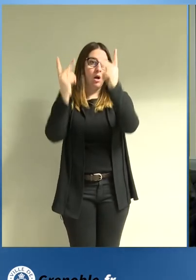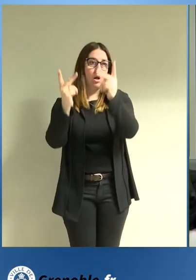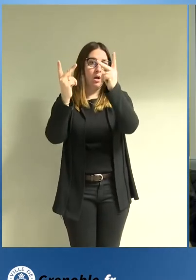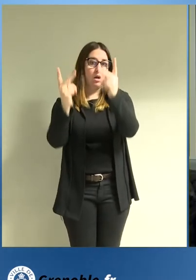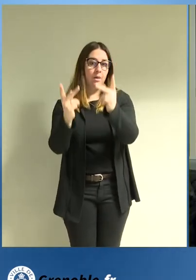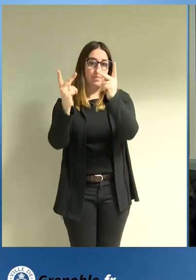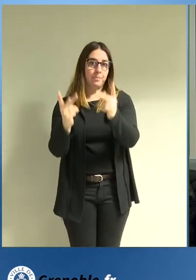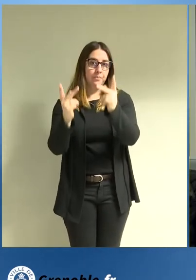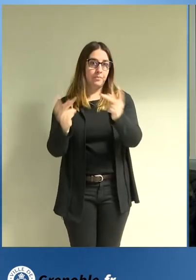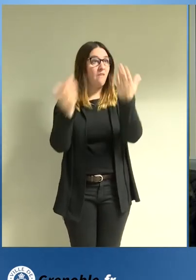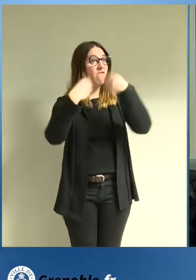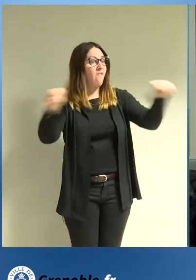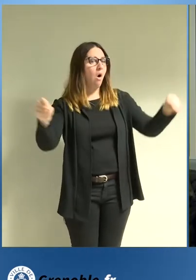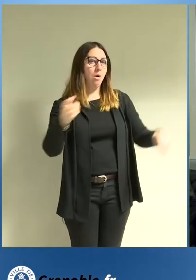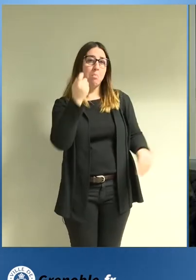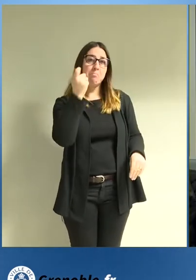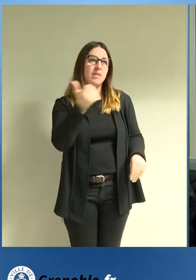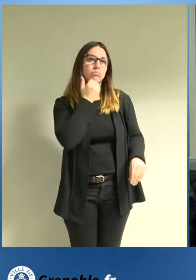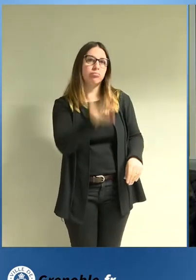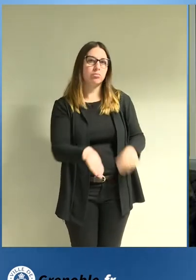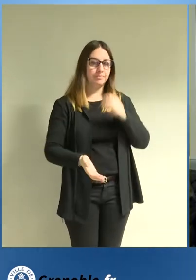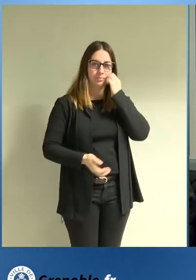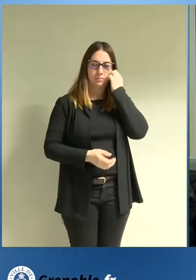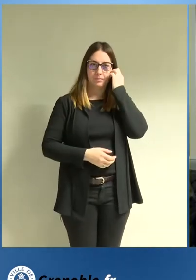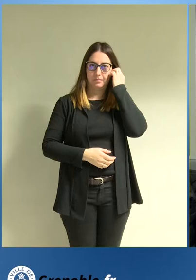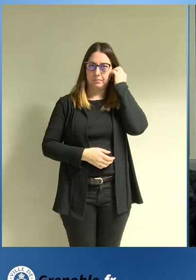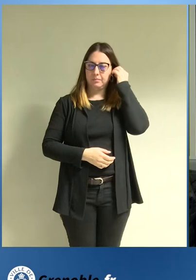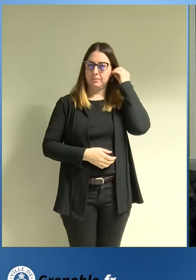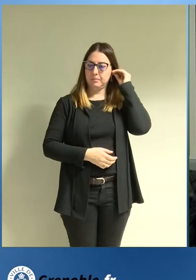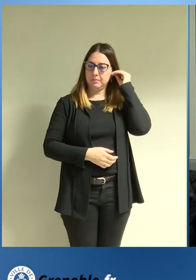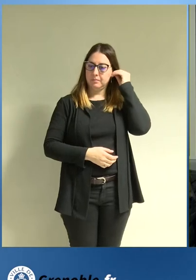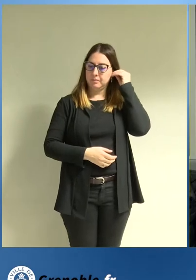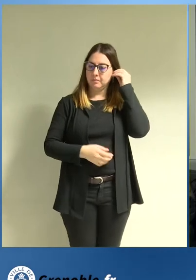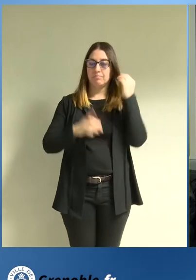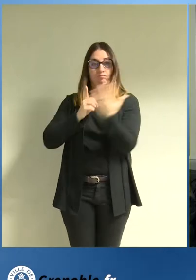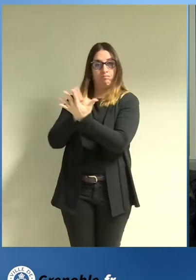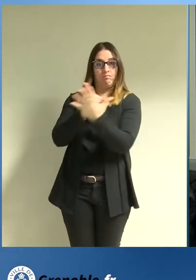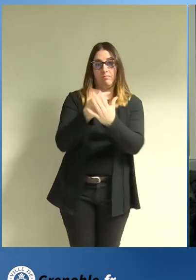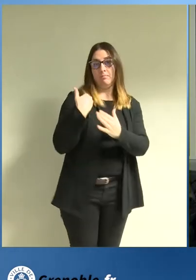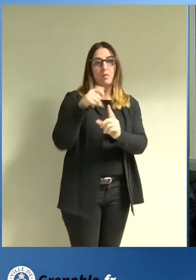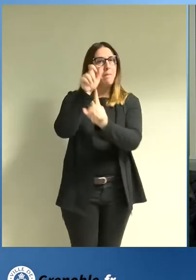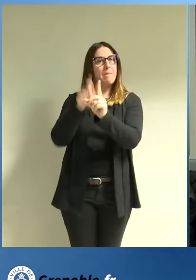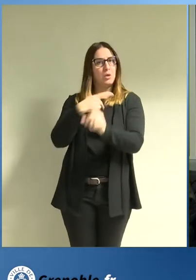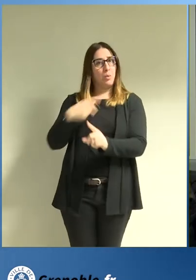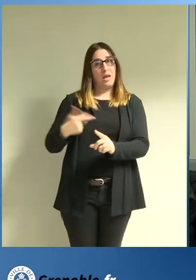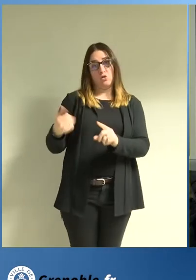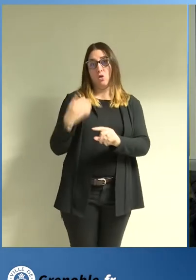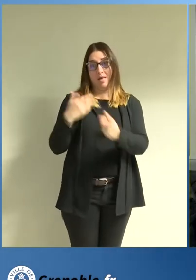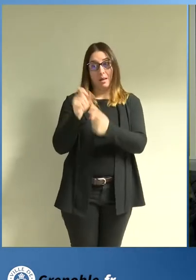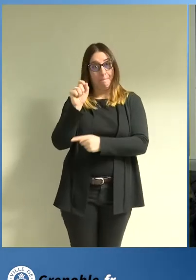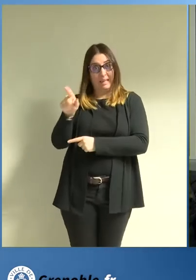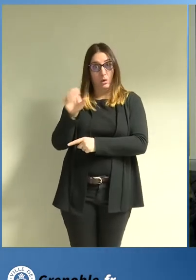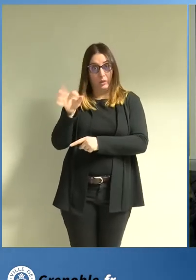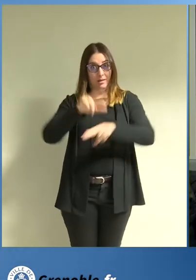invendables ou quasi invendables j'ai rencontré cette semaine un propriétaire concerné par cette réhabilitation